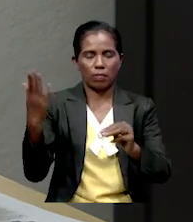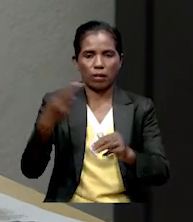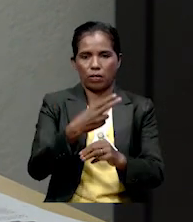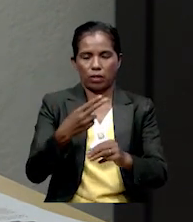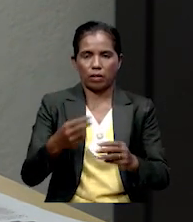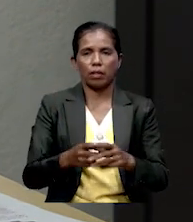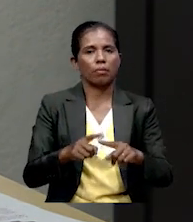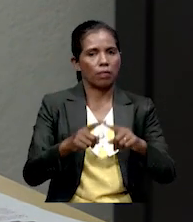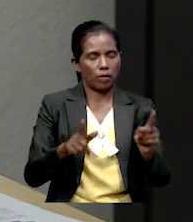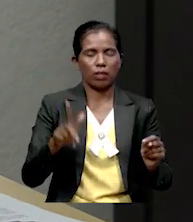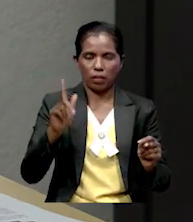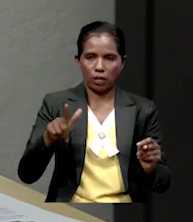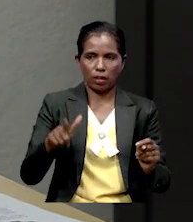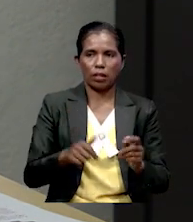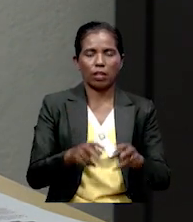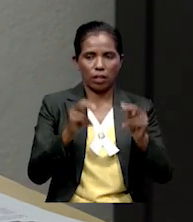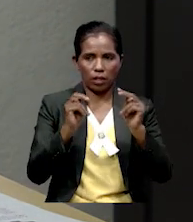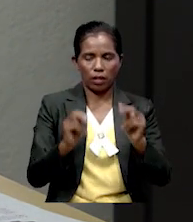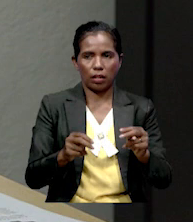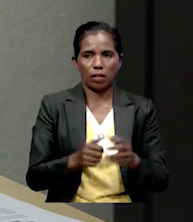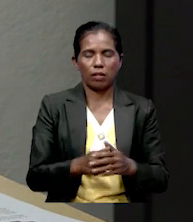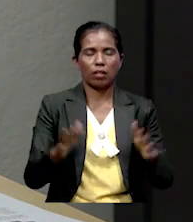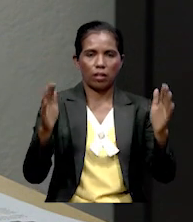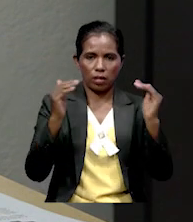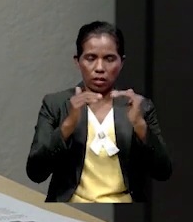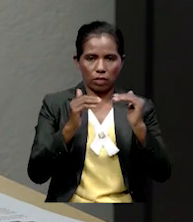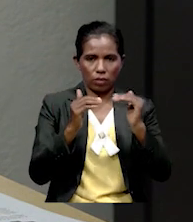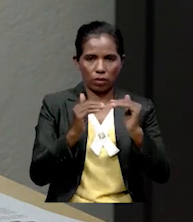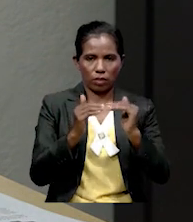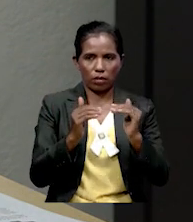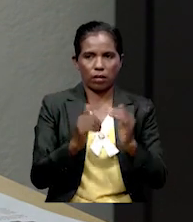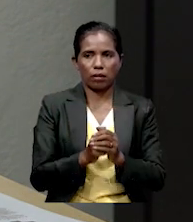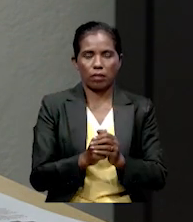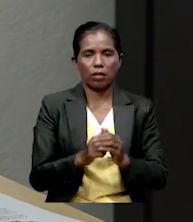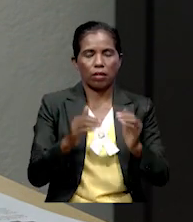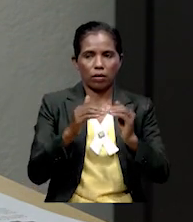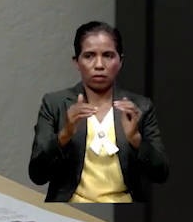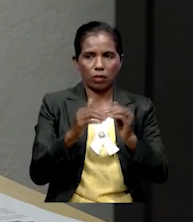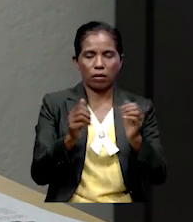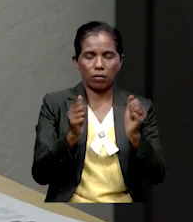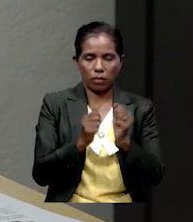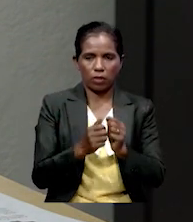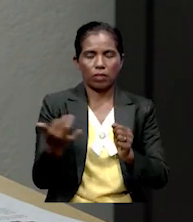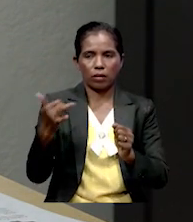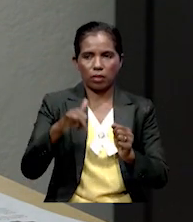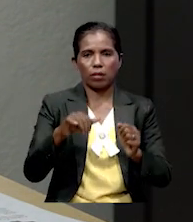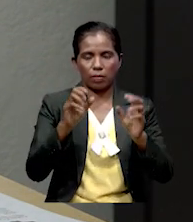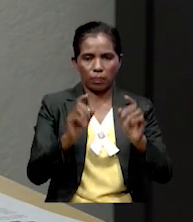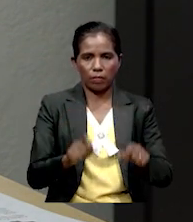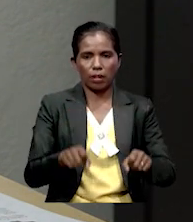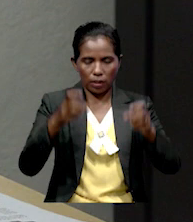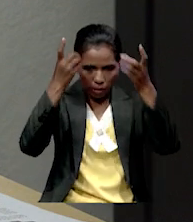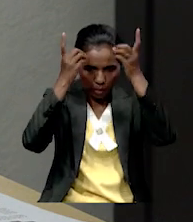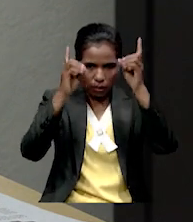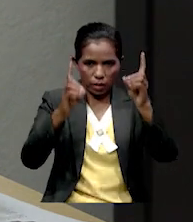orsida buatne thank you iha encontro reunião entre sira mak foi decidi